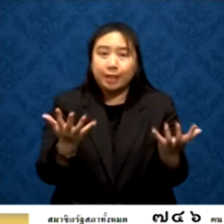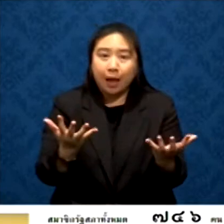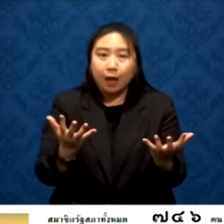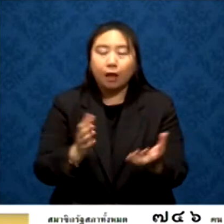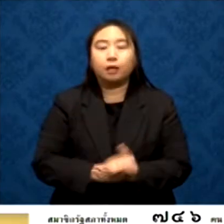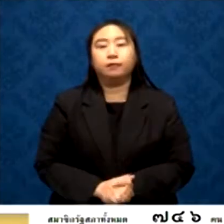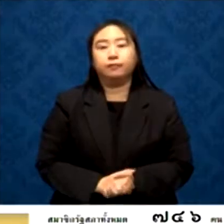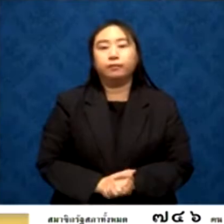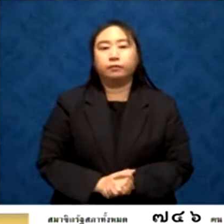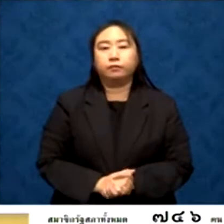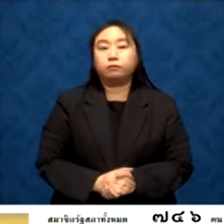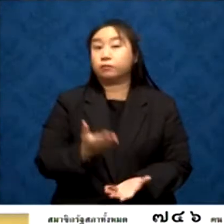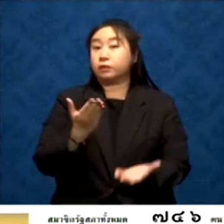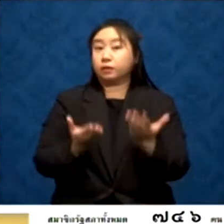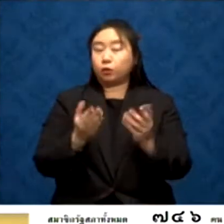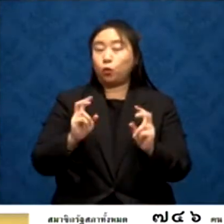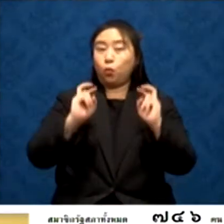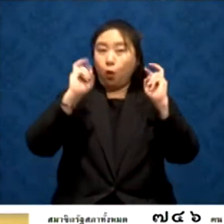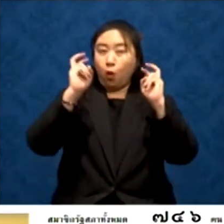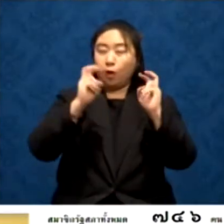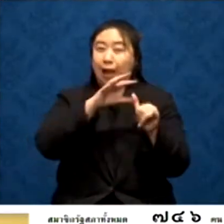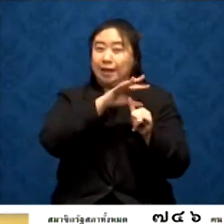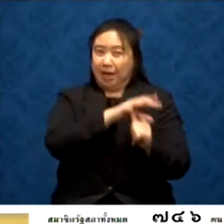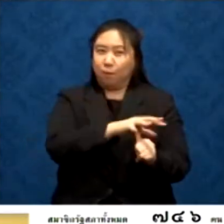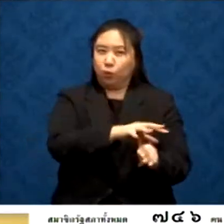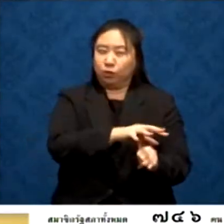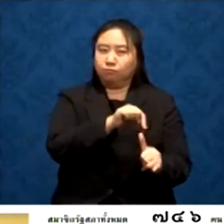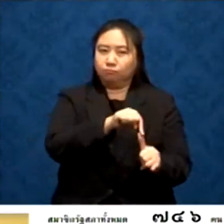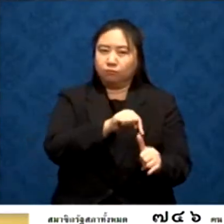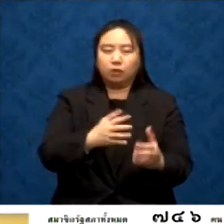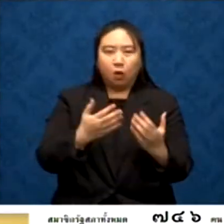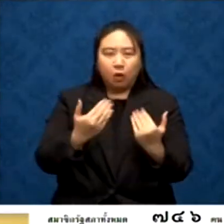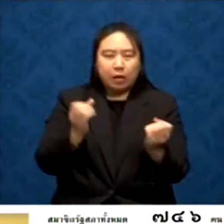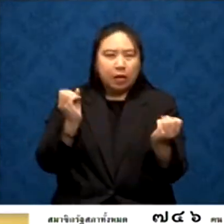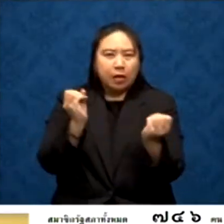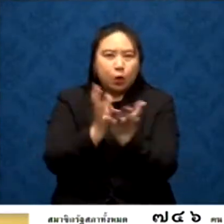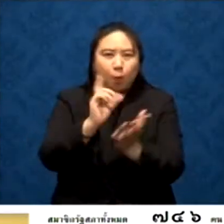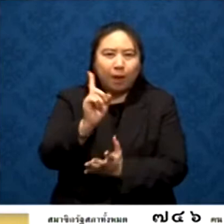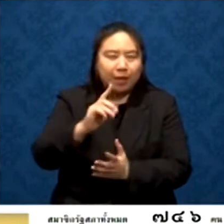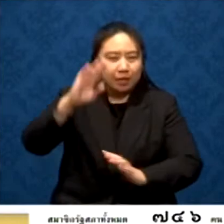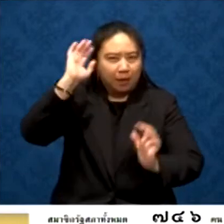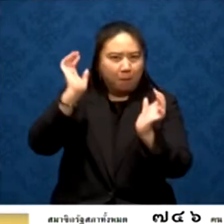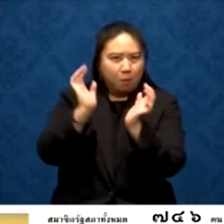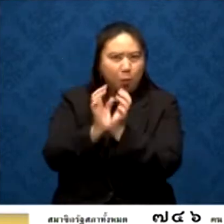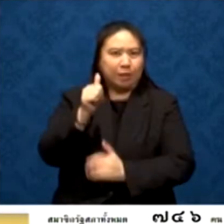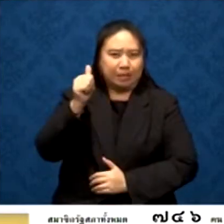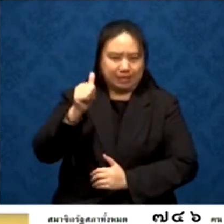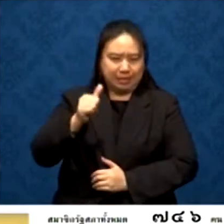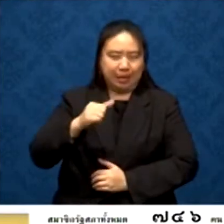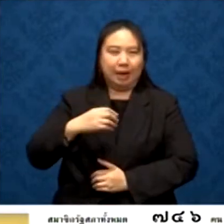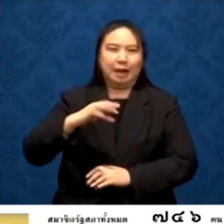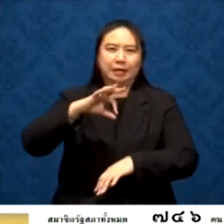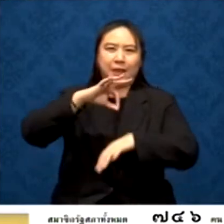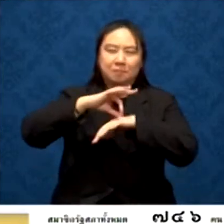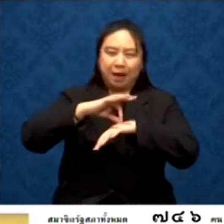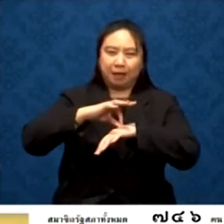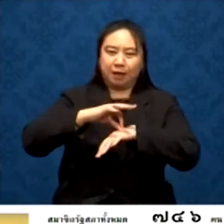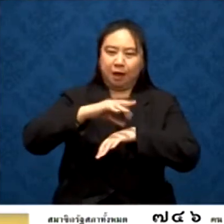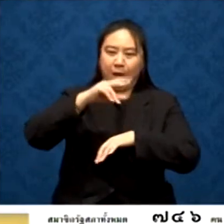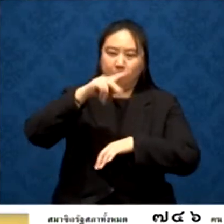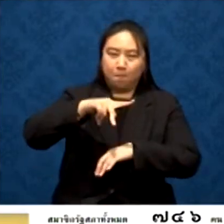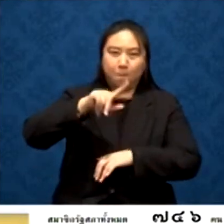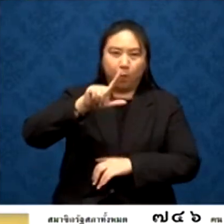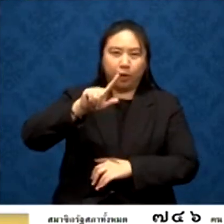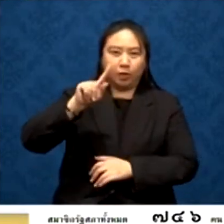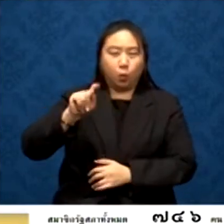ของการค้ามนุษย์ครับที่ส่งผลให้ตำรวจดีๆยศพลตำรวจตรีมีผลงานการปรา